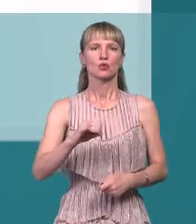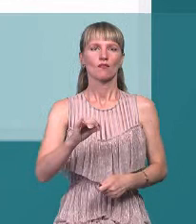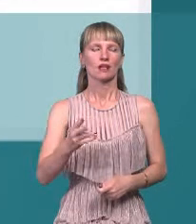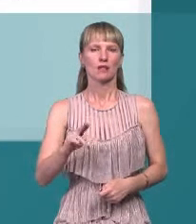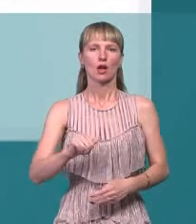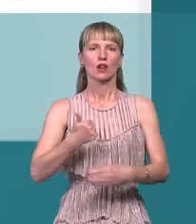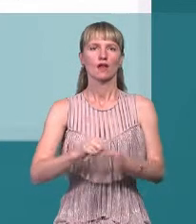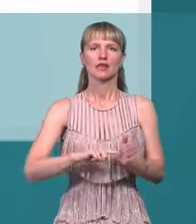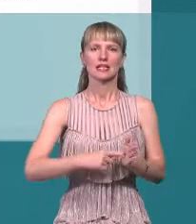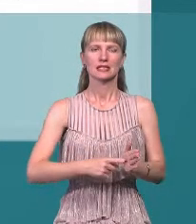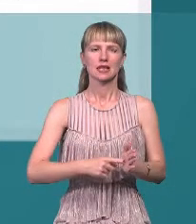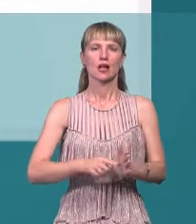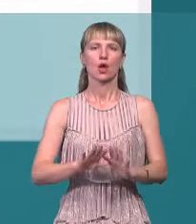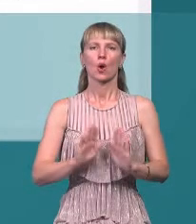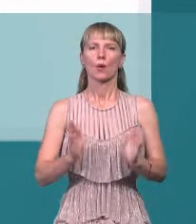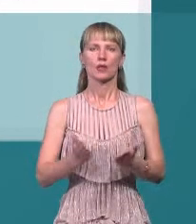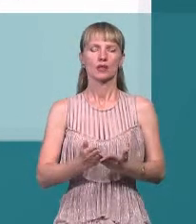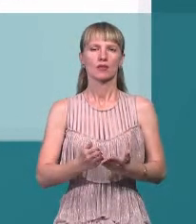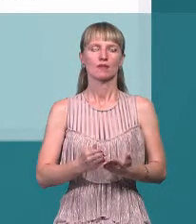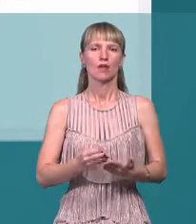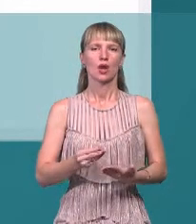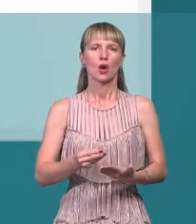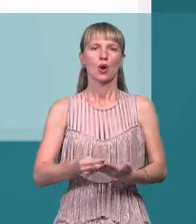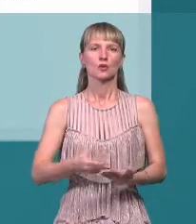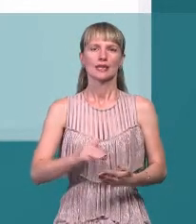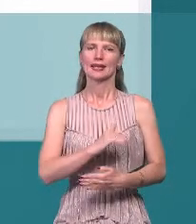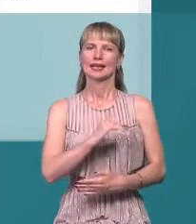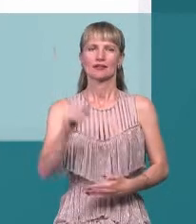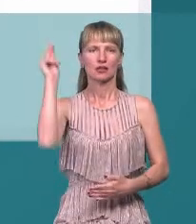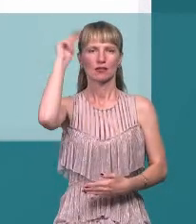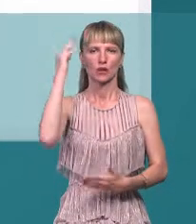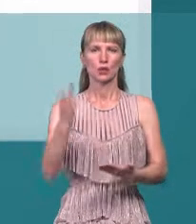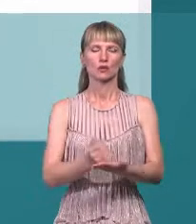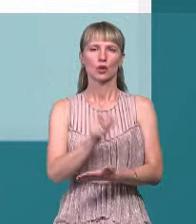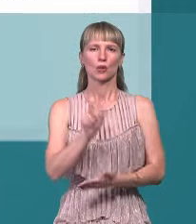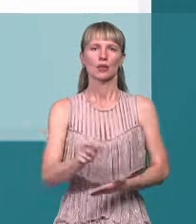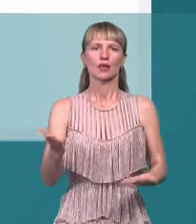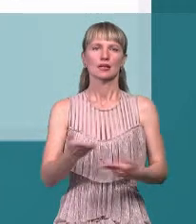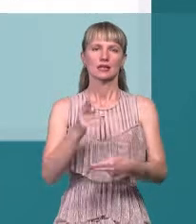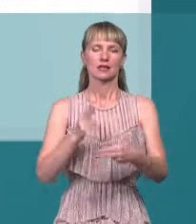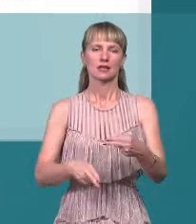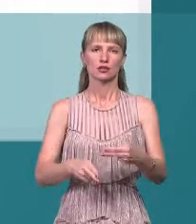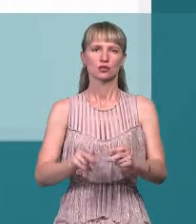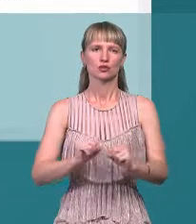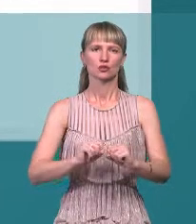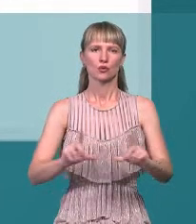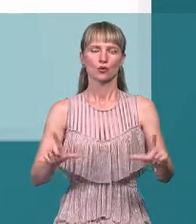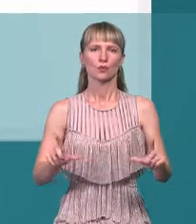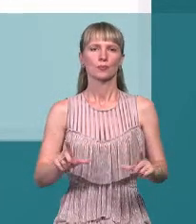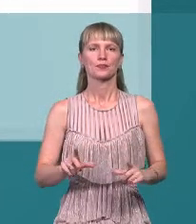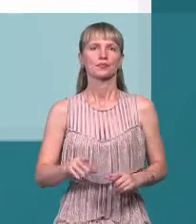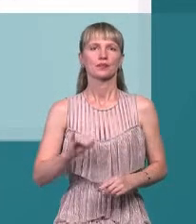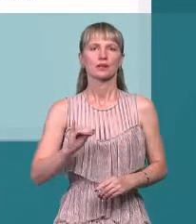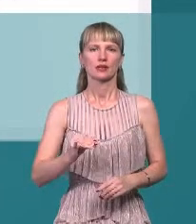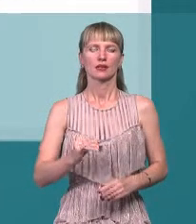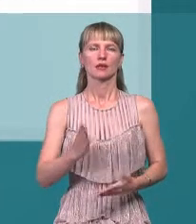проведення зовнішнього оцінювання – об'єктивне та неупереджене оцінювання рівня навчальних досягнень осіб, які закінчили загальноосвітній навчальний заклад і